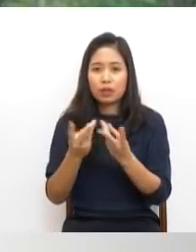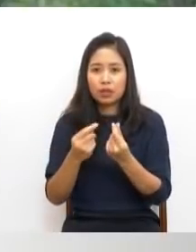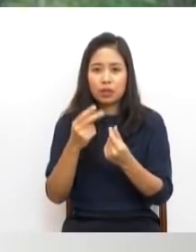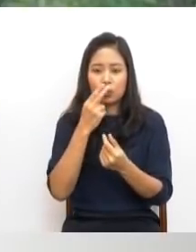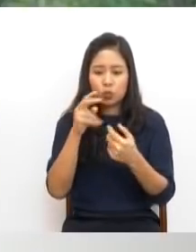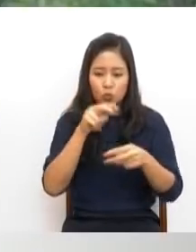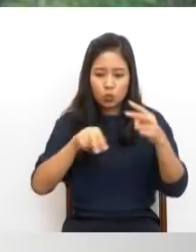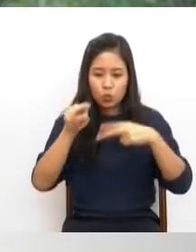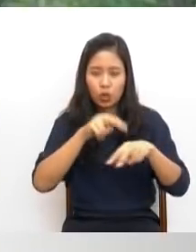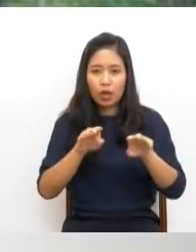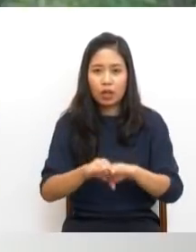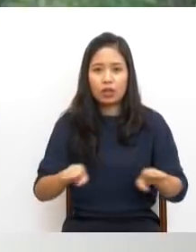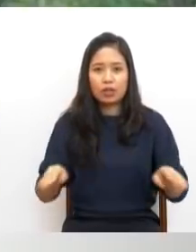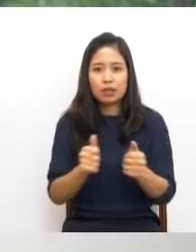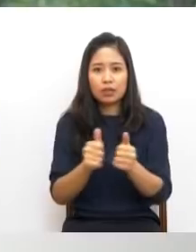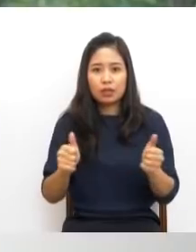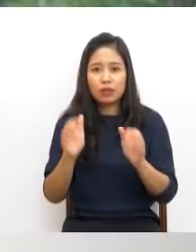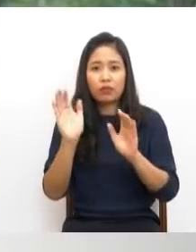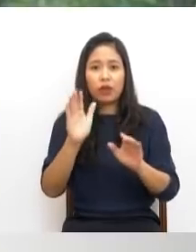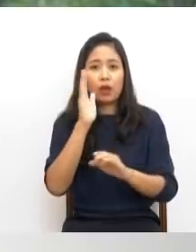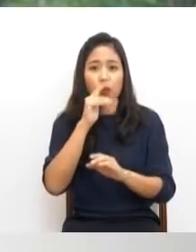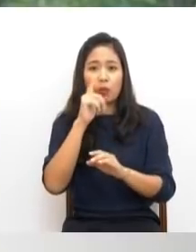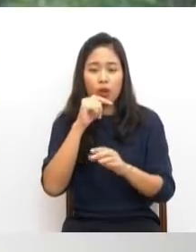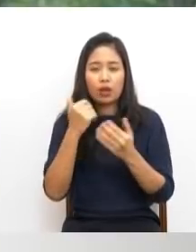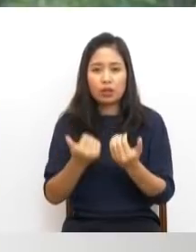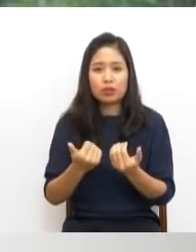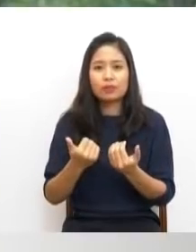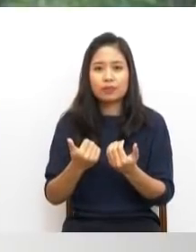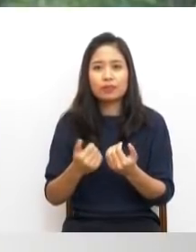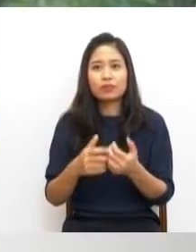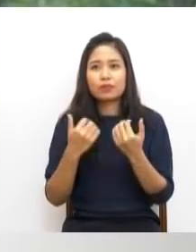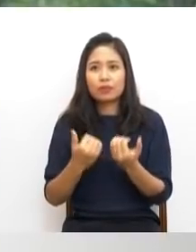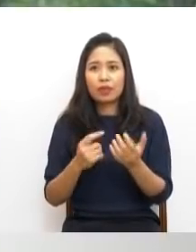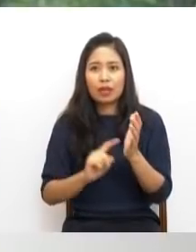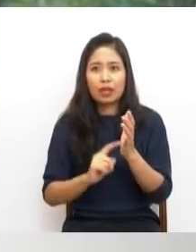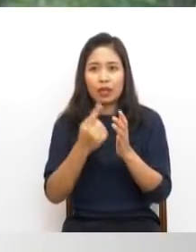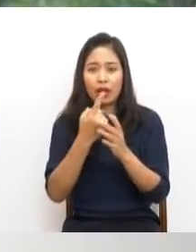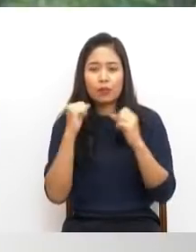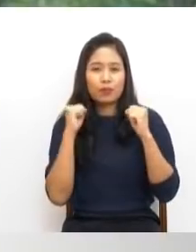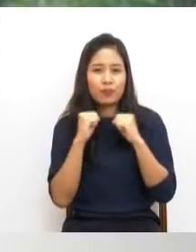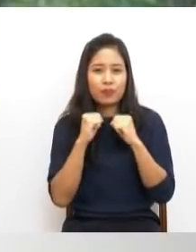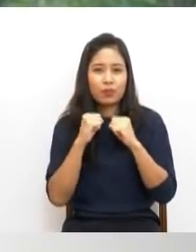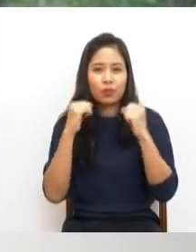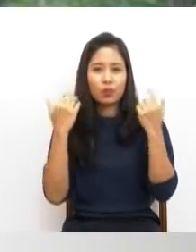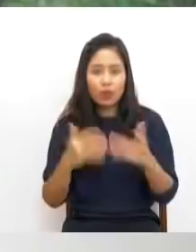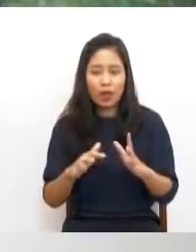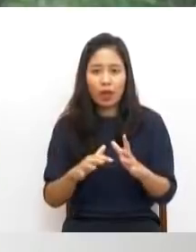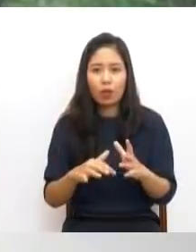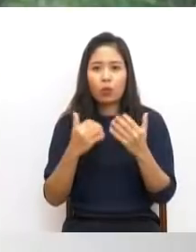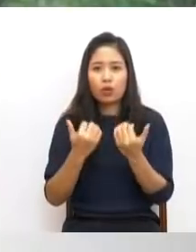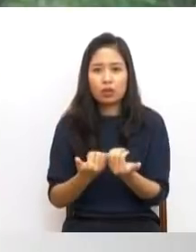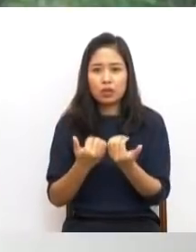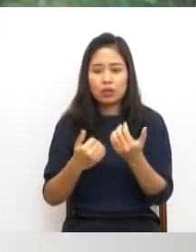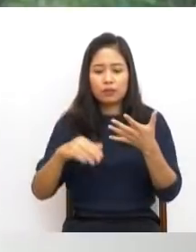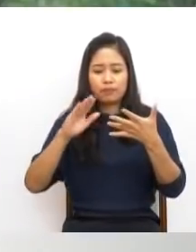ท่านด้วยนะคะแล้วก็ฝากไปถึงท่านผู้ปกครองค่ะเพราะว่าในช่วงนี้เราเริ่มที่จะเข้าสู่ในช่วงฤดูหนาวหรือว่าเขาเรียกกันว่าช่วงปลายฝนต้นหนาวนะ